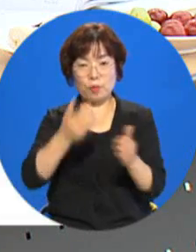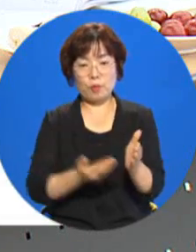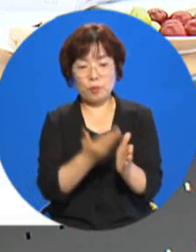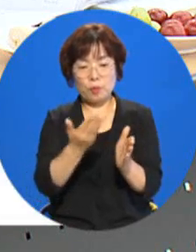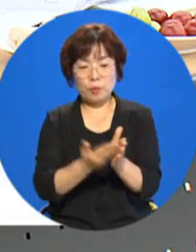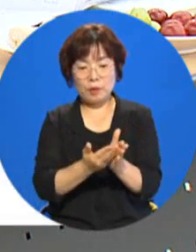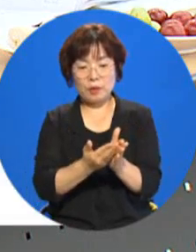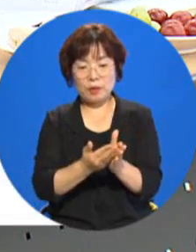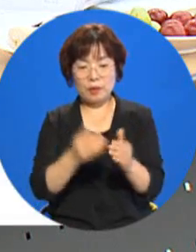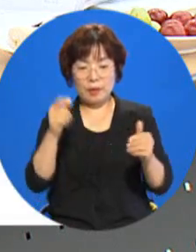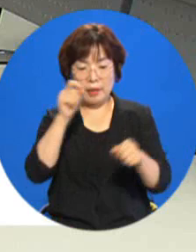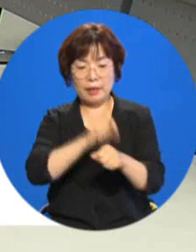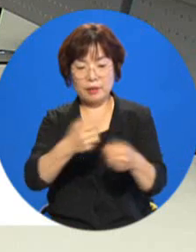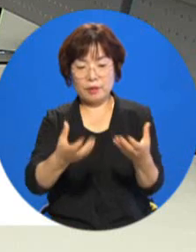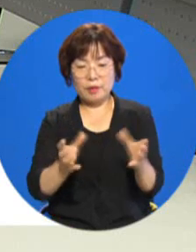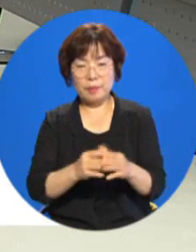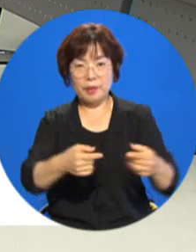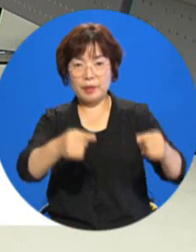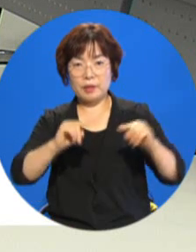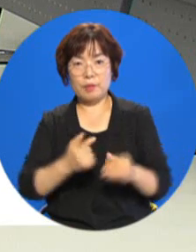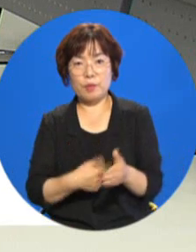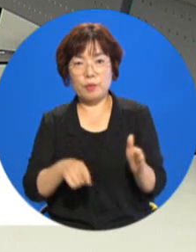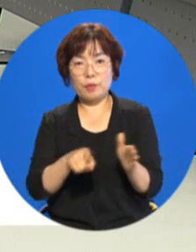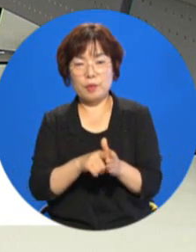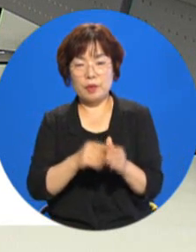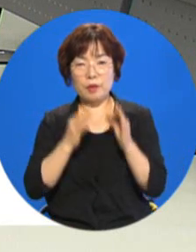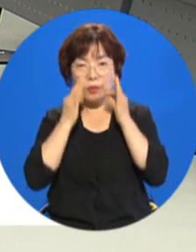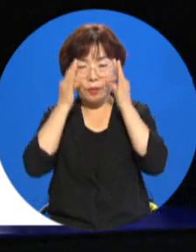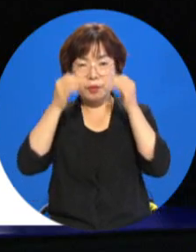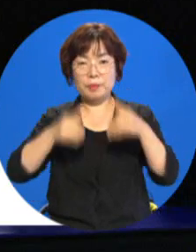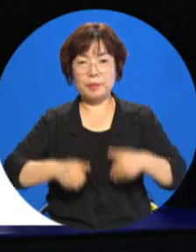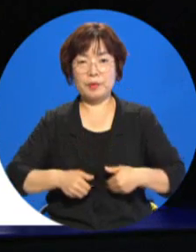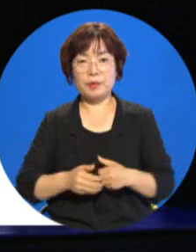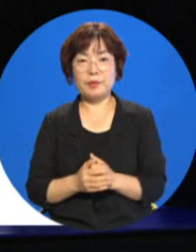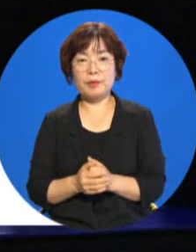광양만권 광역행정협의회에 동참하기 위한 시도도 필요합니다.